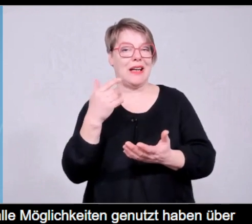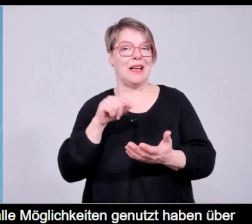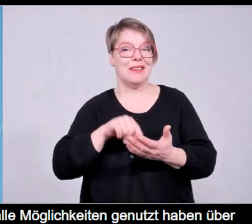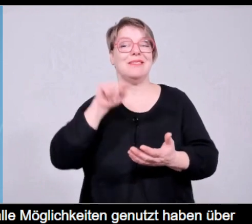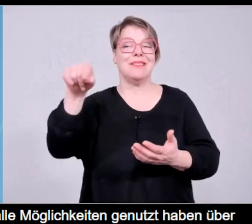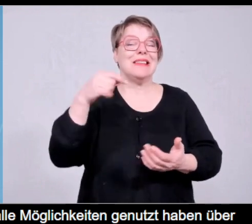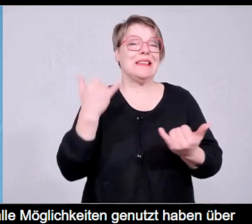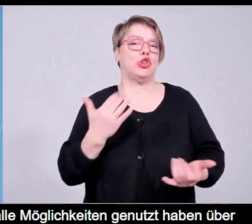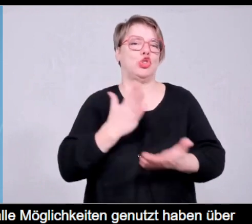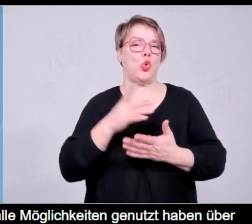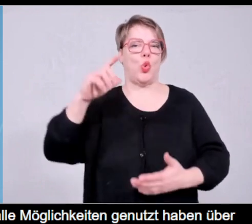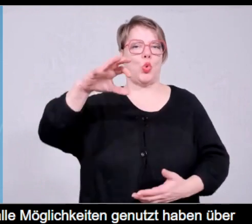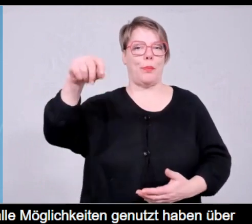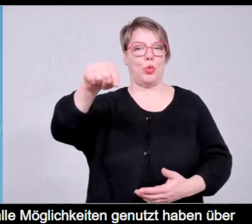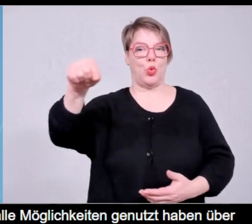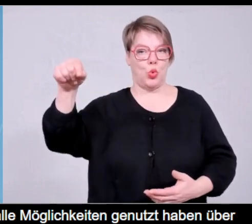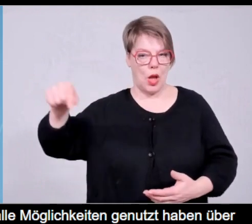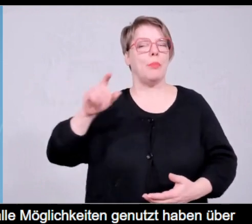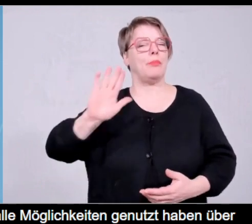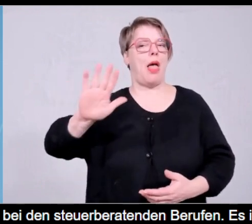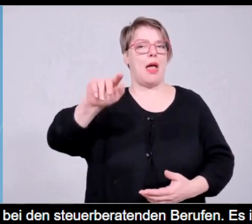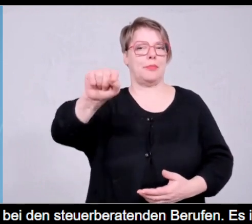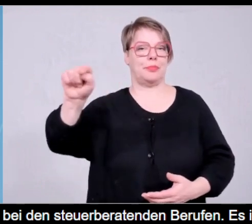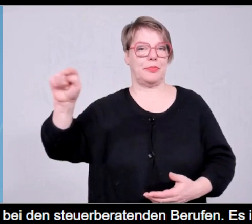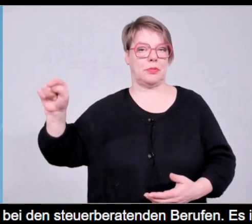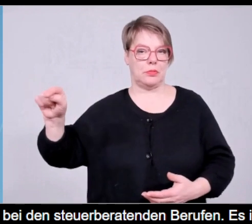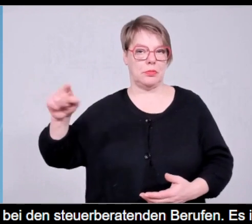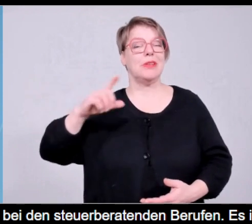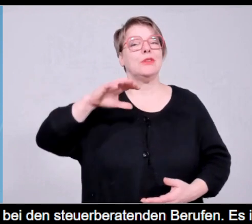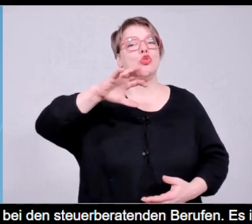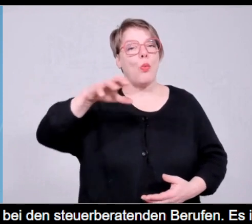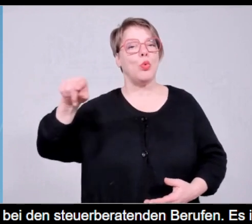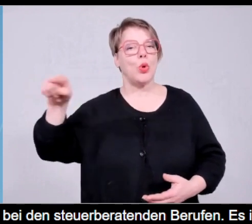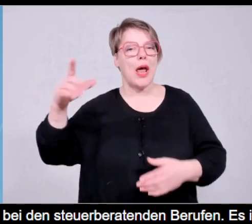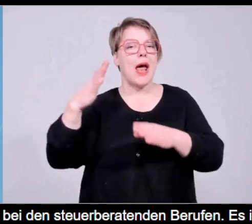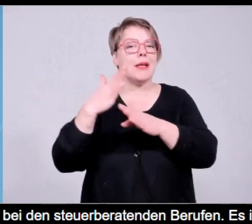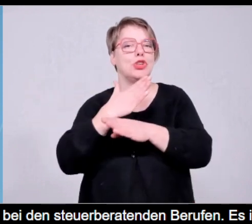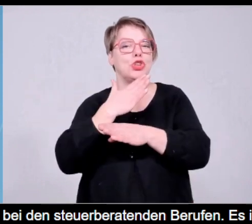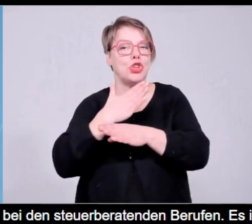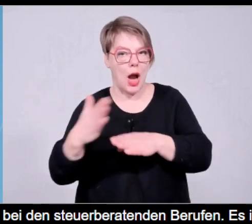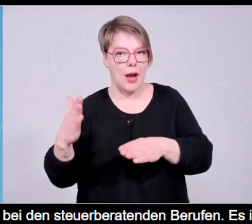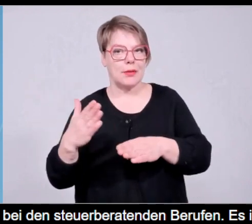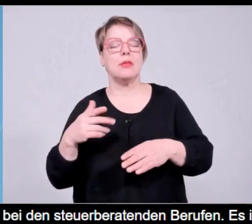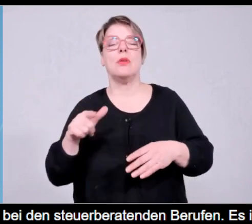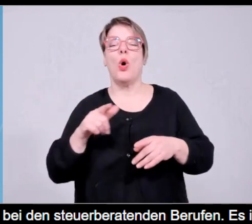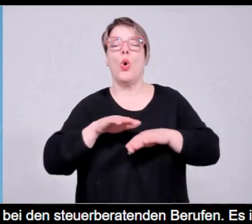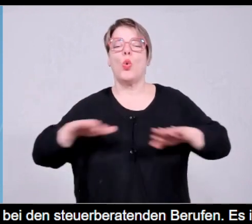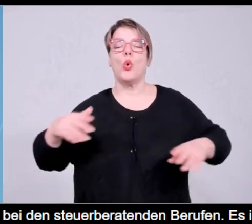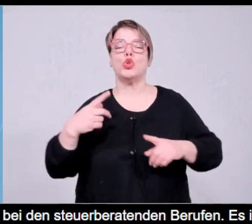dass ab 2025 das Ganze umzusetzen ist. Und deswegen ist es jetzt hier ja etwas noch mit Spielraum